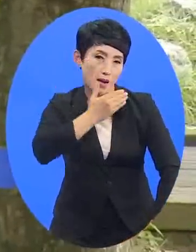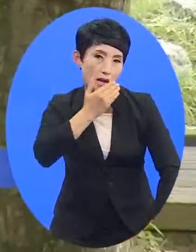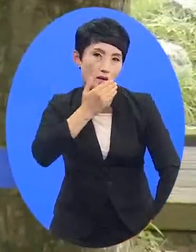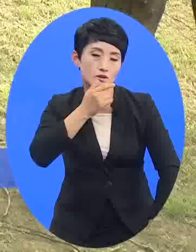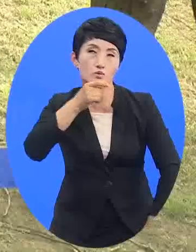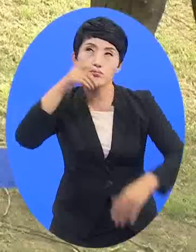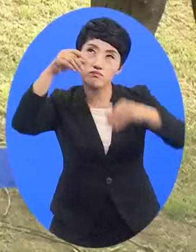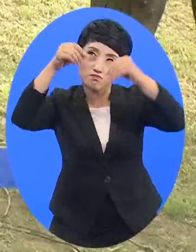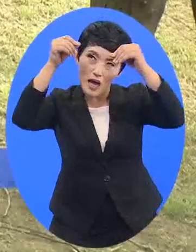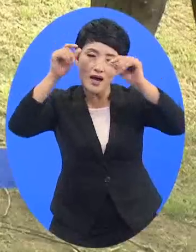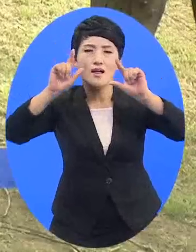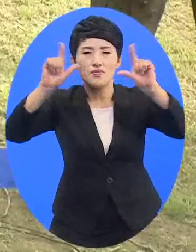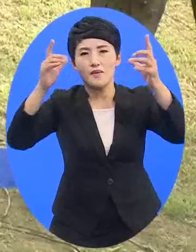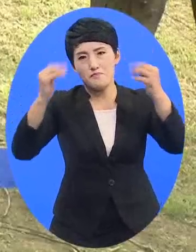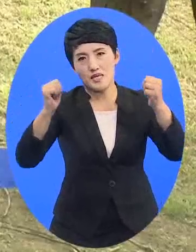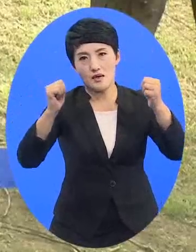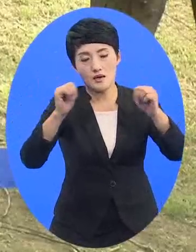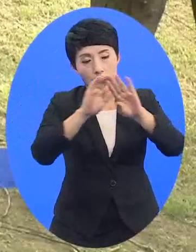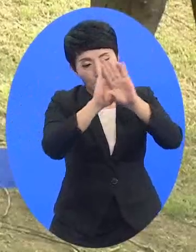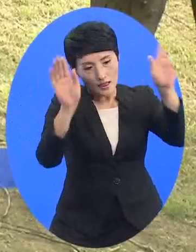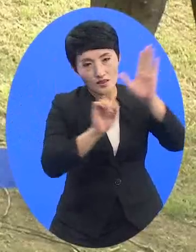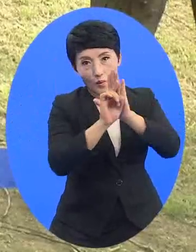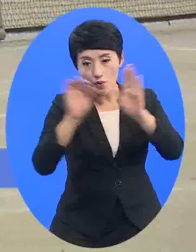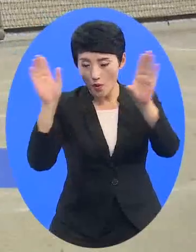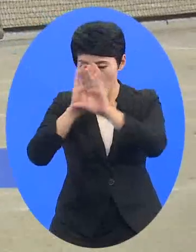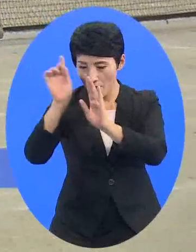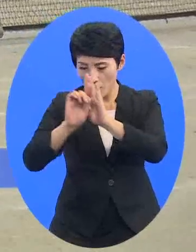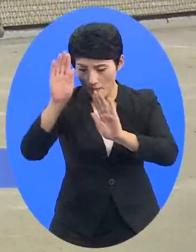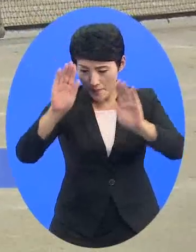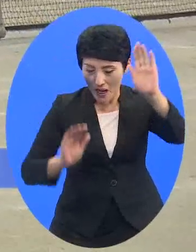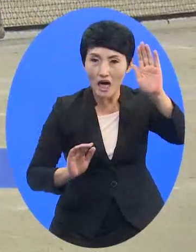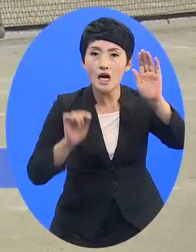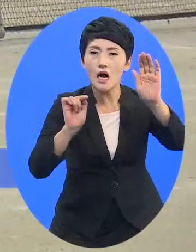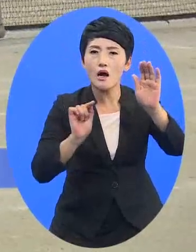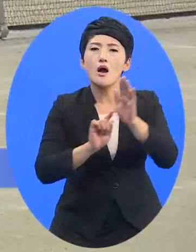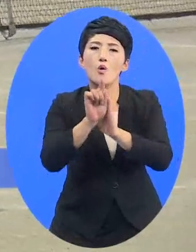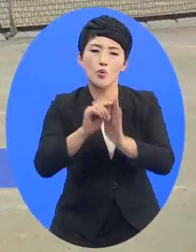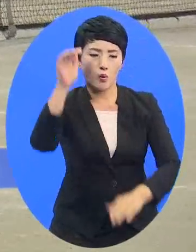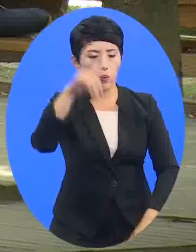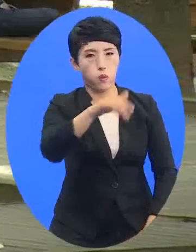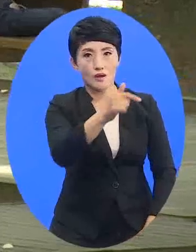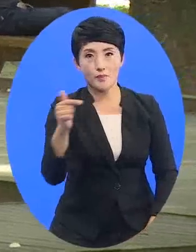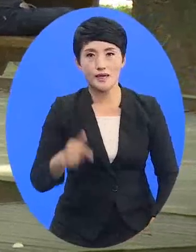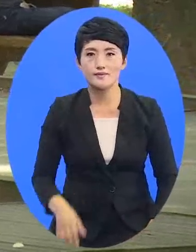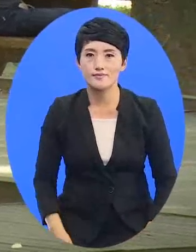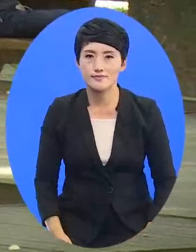또 큰 일교차와 함께 상층 한기의 영향으로 기온 변화가 크겠습니다.